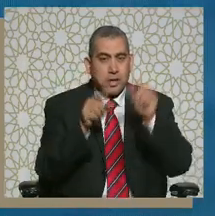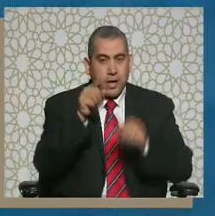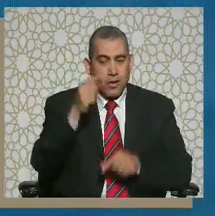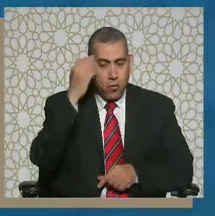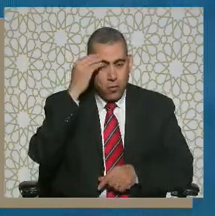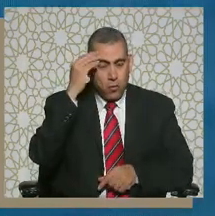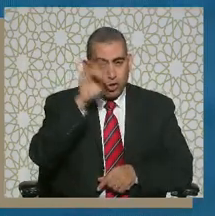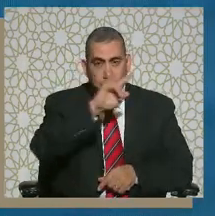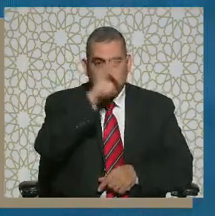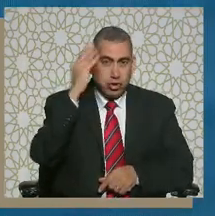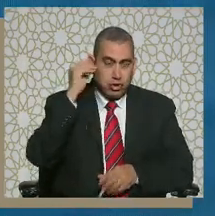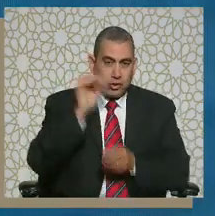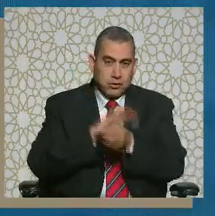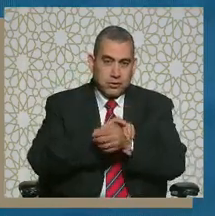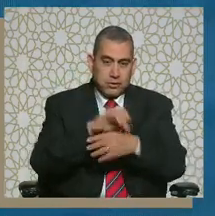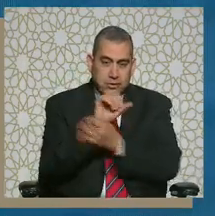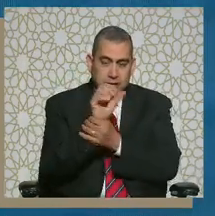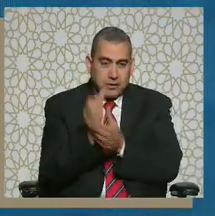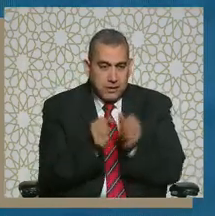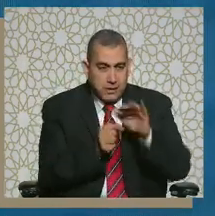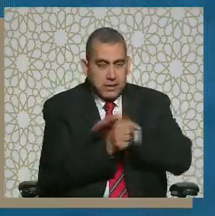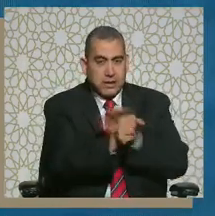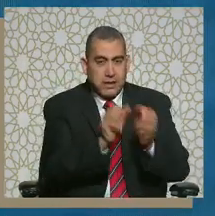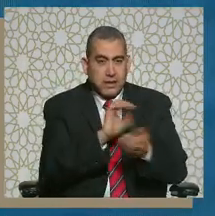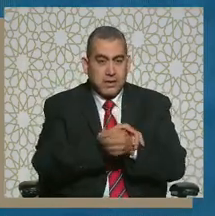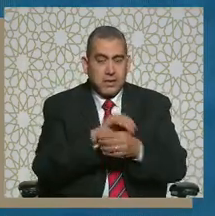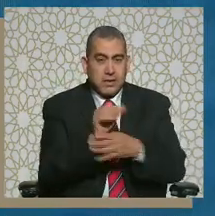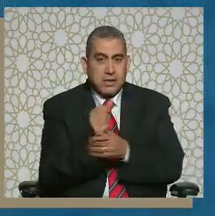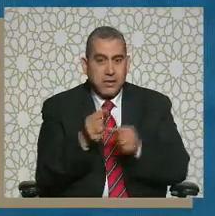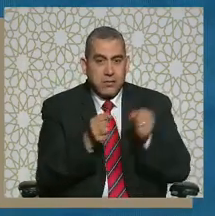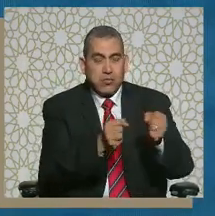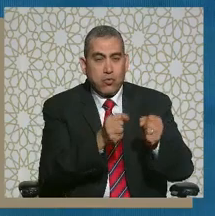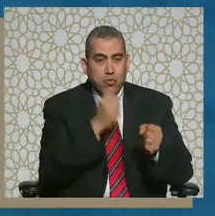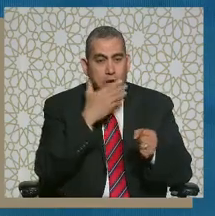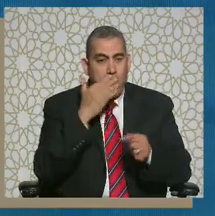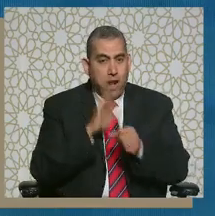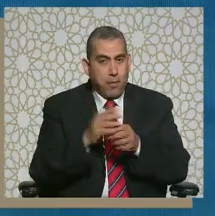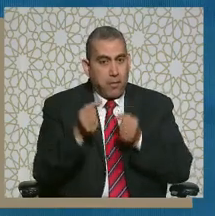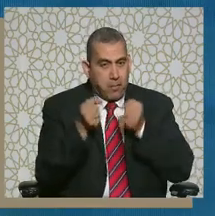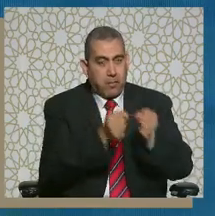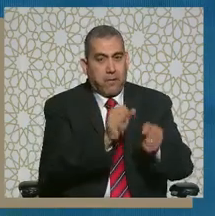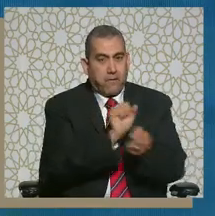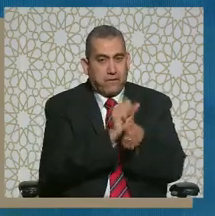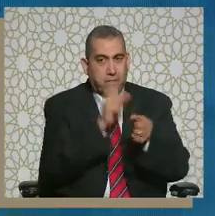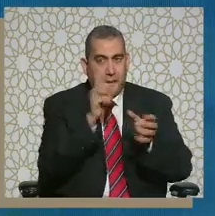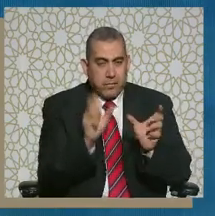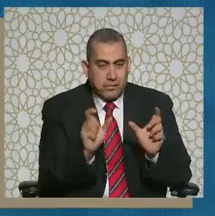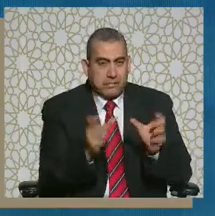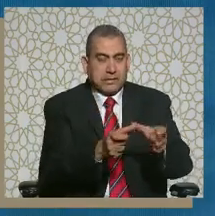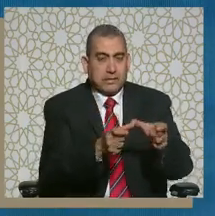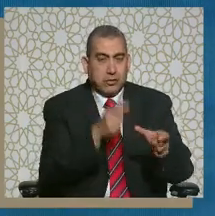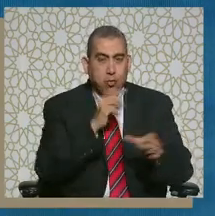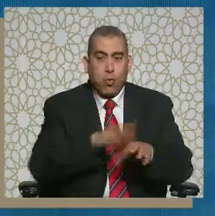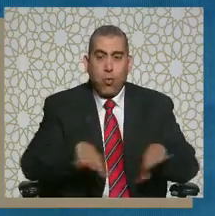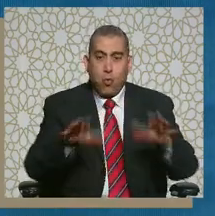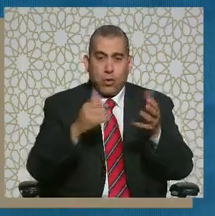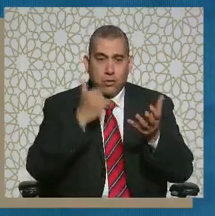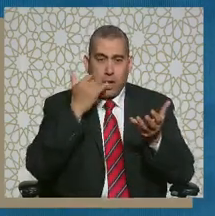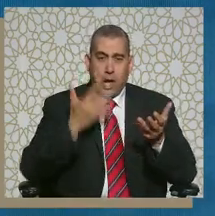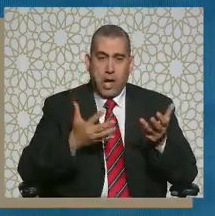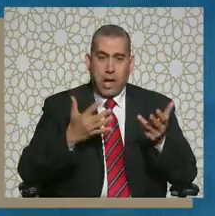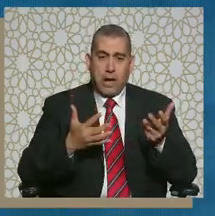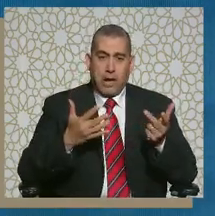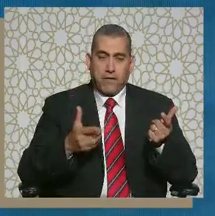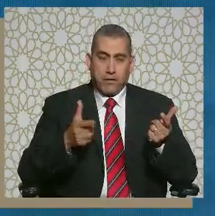الشياطين تصفد ولكن مرضت الشياطين صفدت في رمضان ايه اللي ناقص كل حاجه سهله